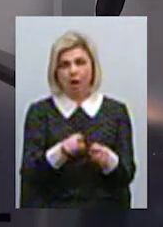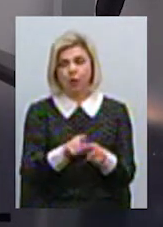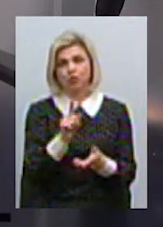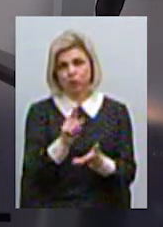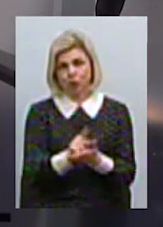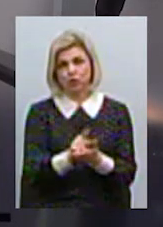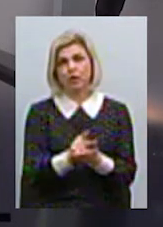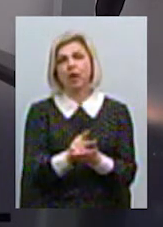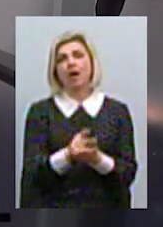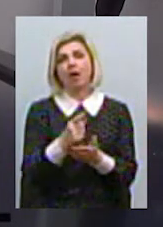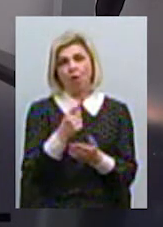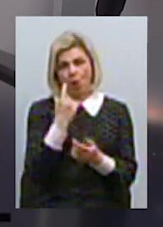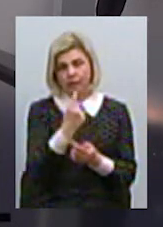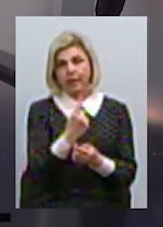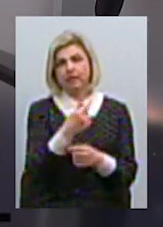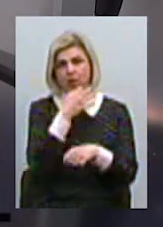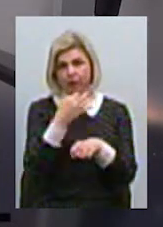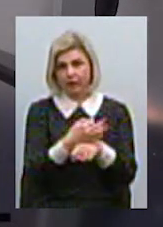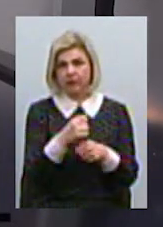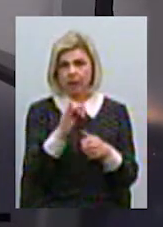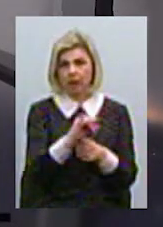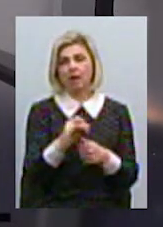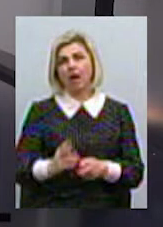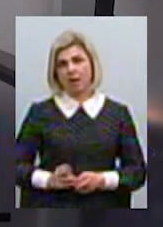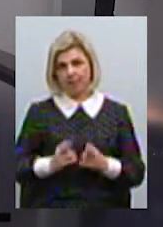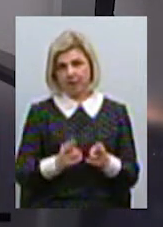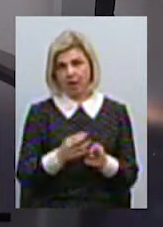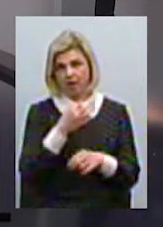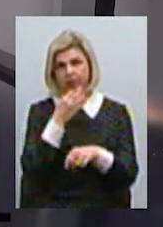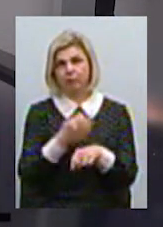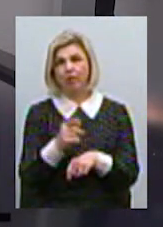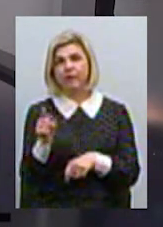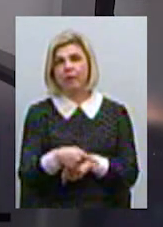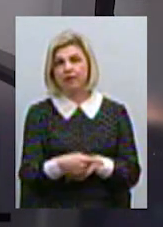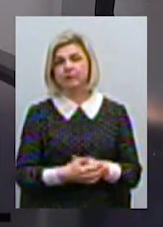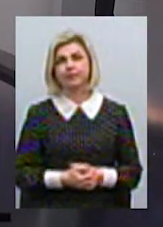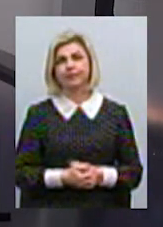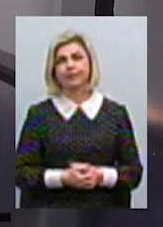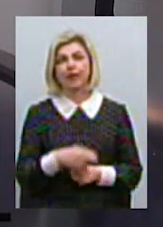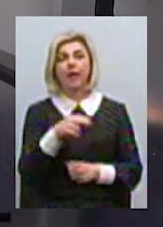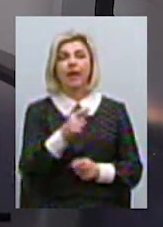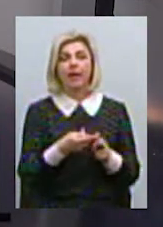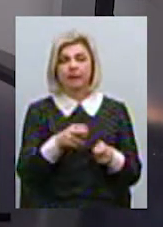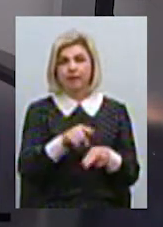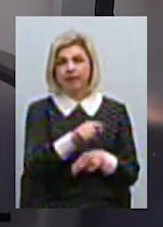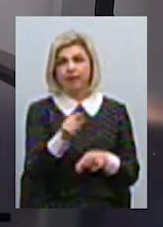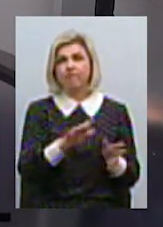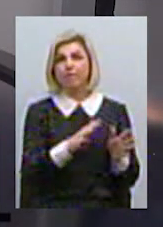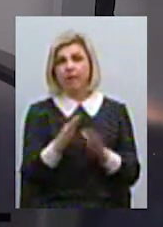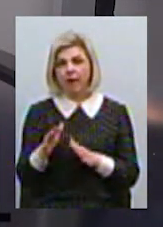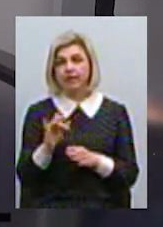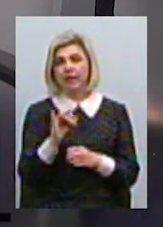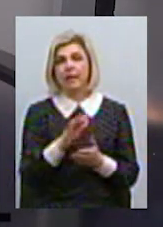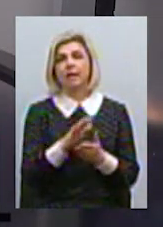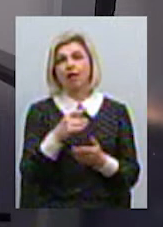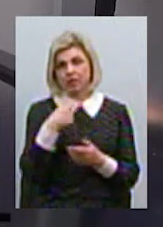окрім іншого виду відповідальності, і кримінальну відповідальність. Тому по ті випадки, про ті заяви, які ви